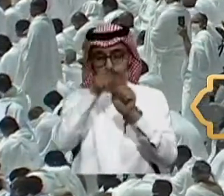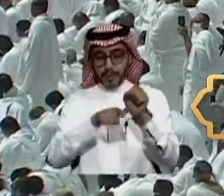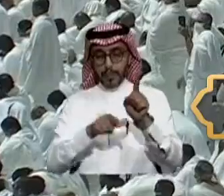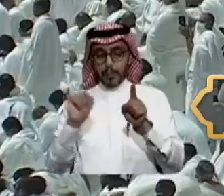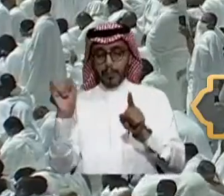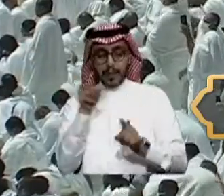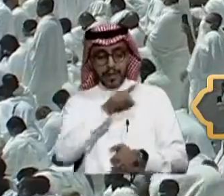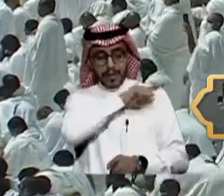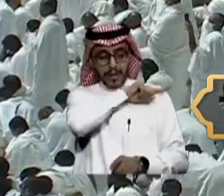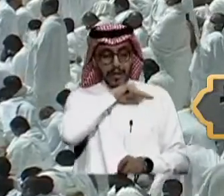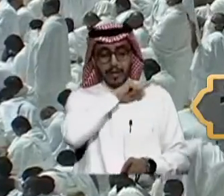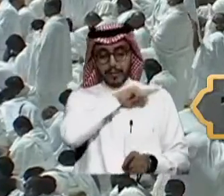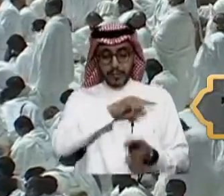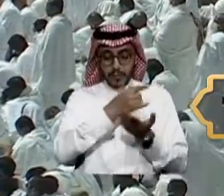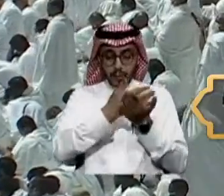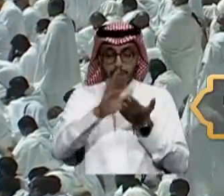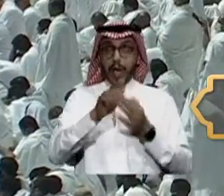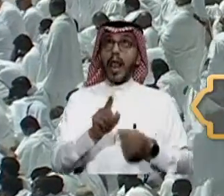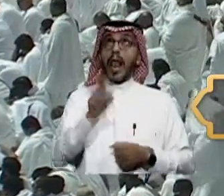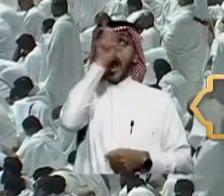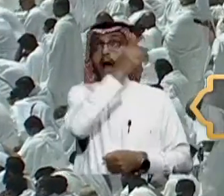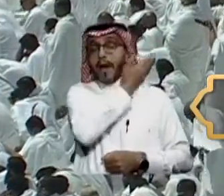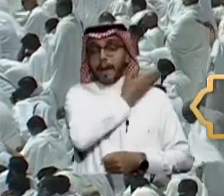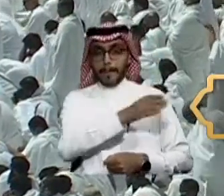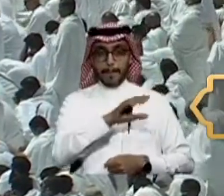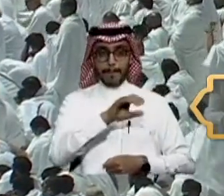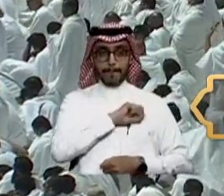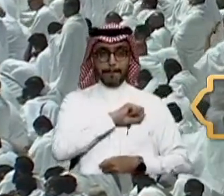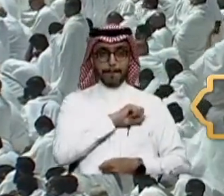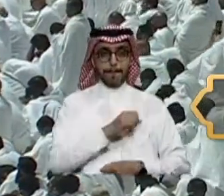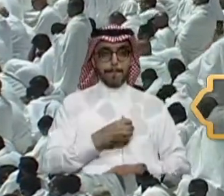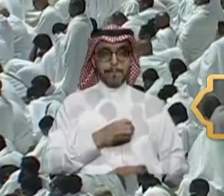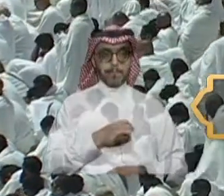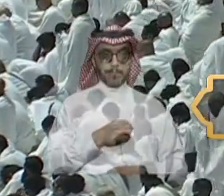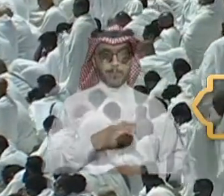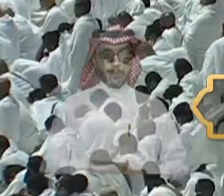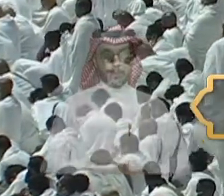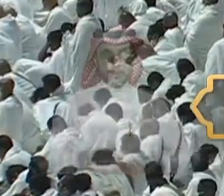المسلمين من كل ذنب انه هو الغفور الرحيم